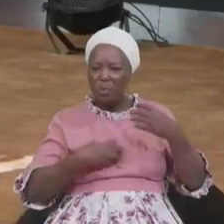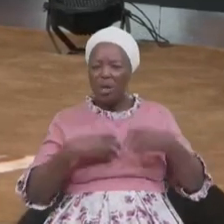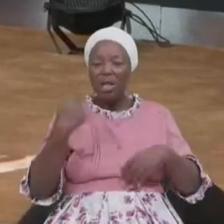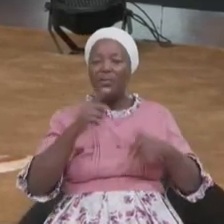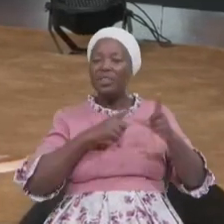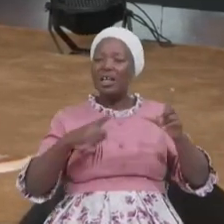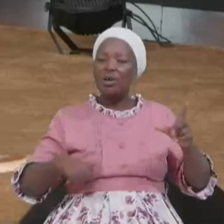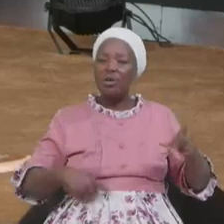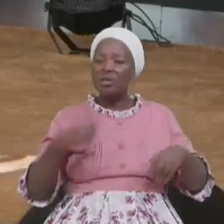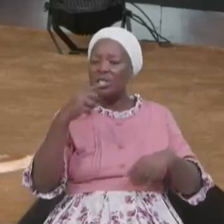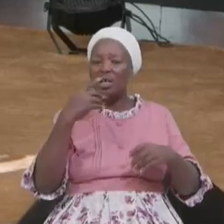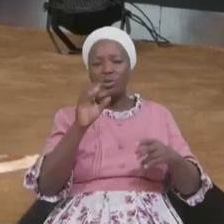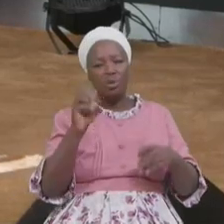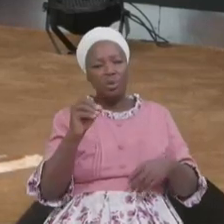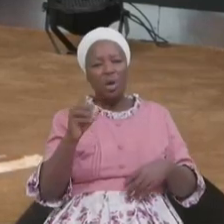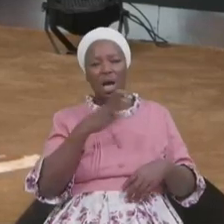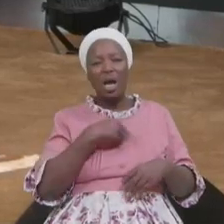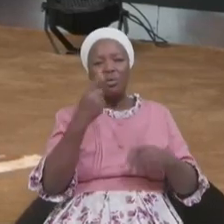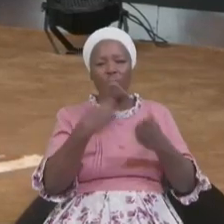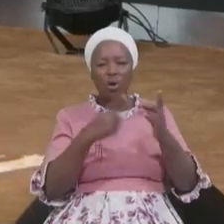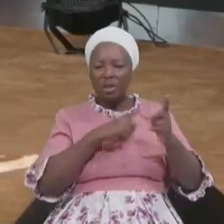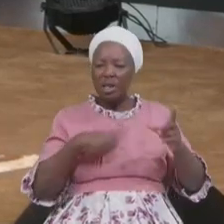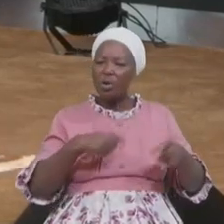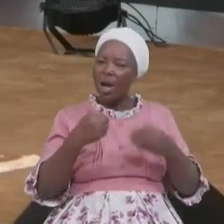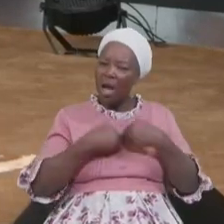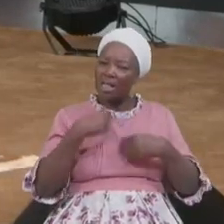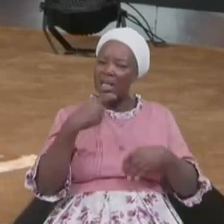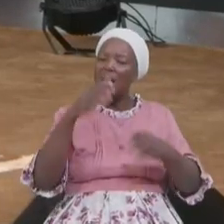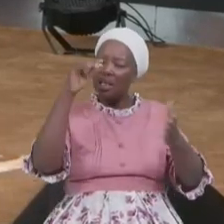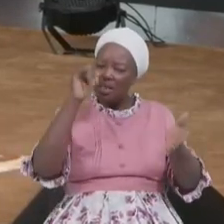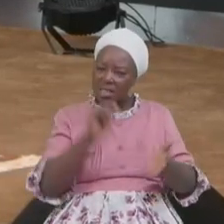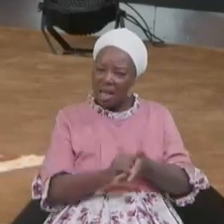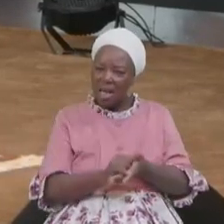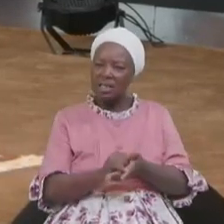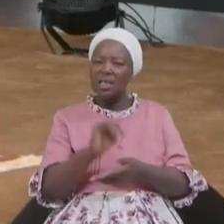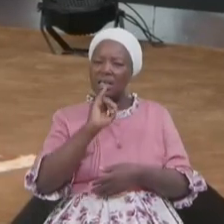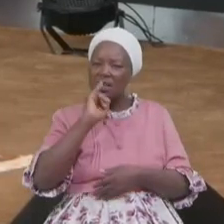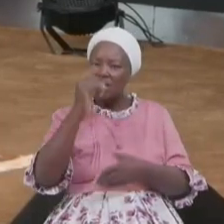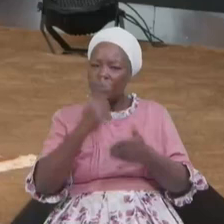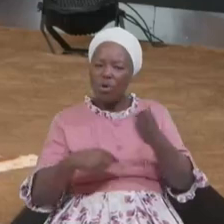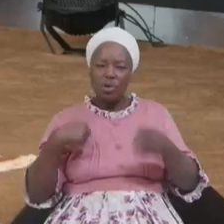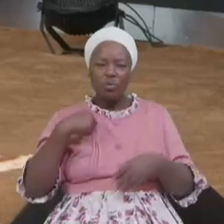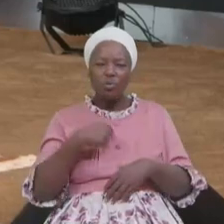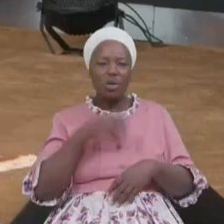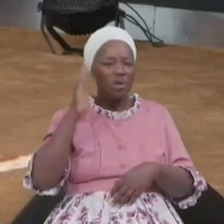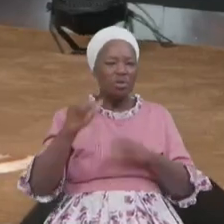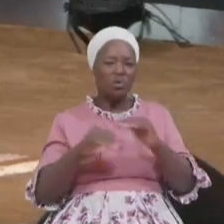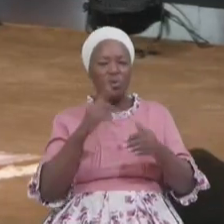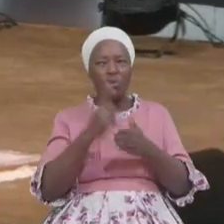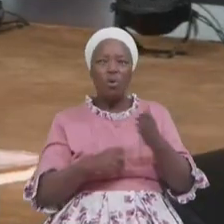a parlé, et une fois que Dieu a parlé, c'est ce que nous ferons. Qu'est-ce qu'il leur avait